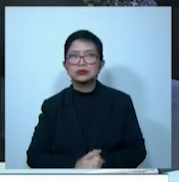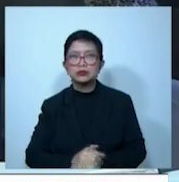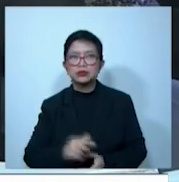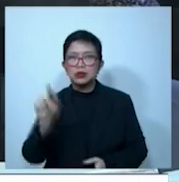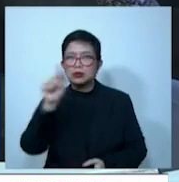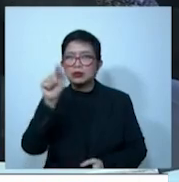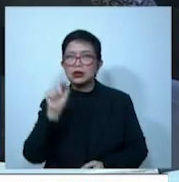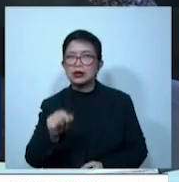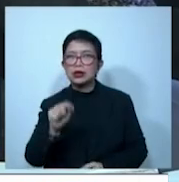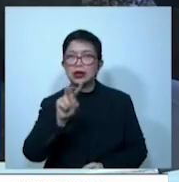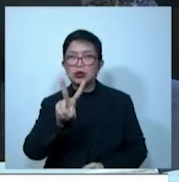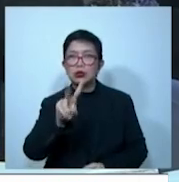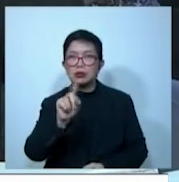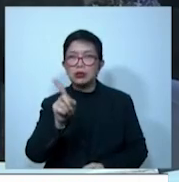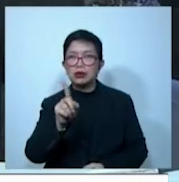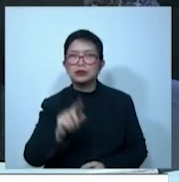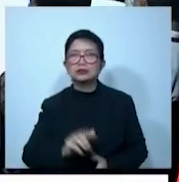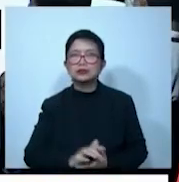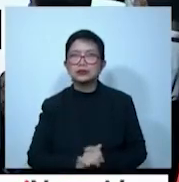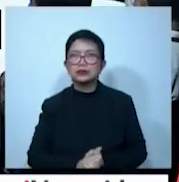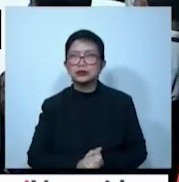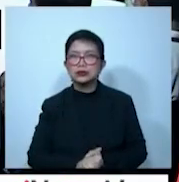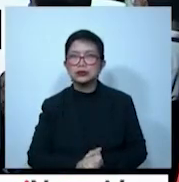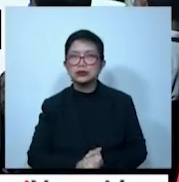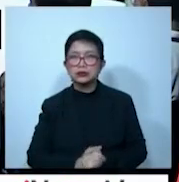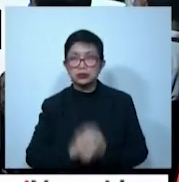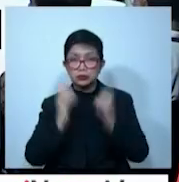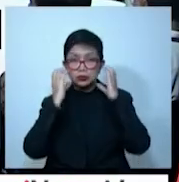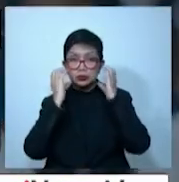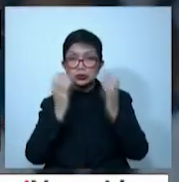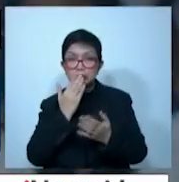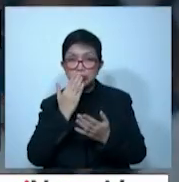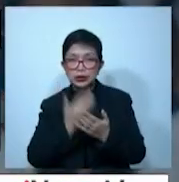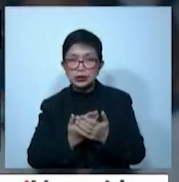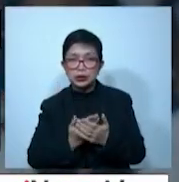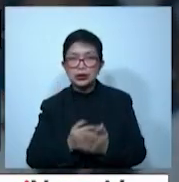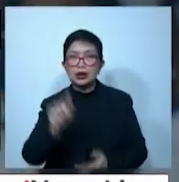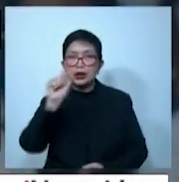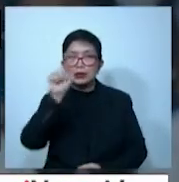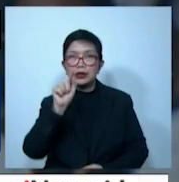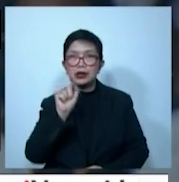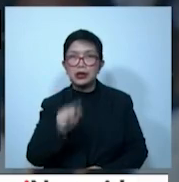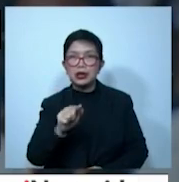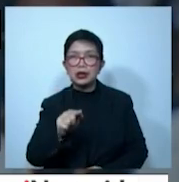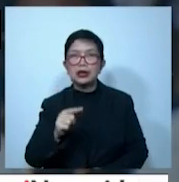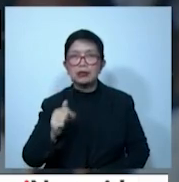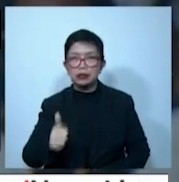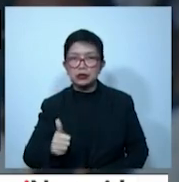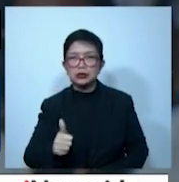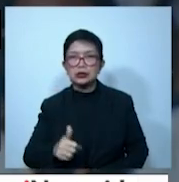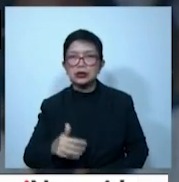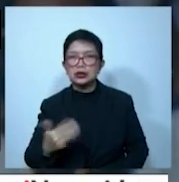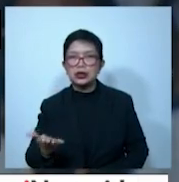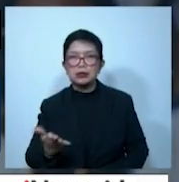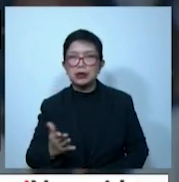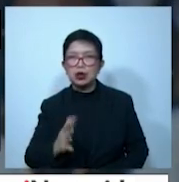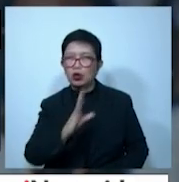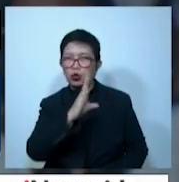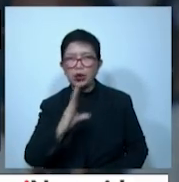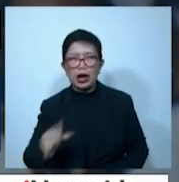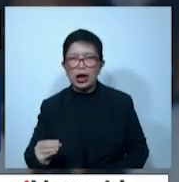menit, dimulai dari sekarang. Pak Prabowo, terima kasih atas pertanyaan yang bagus, tetapi kurang